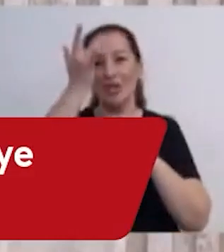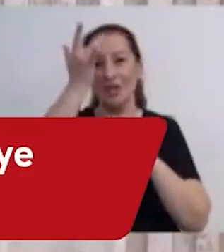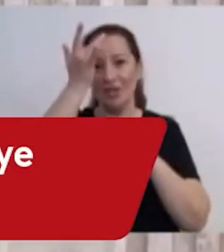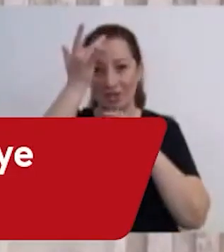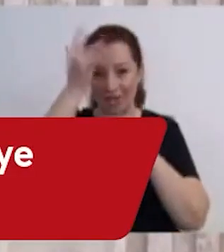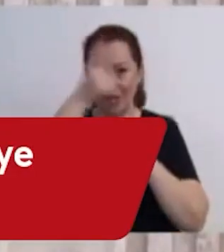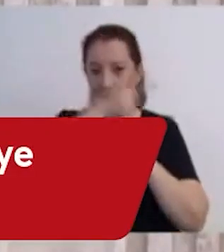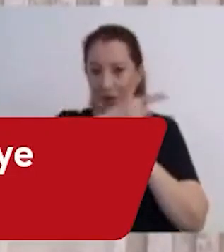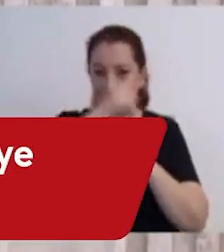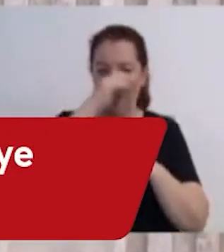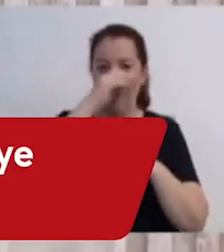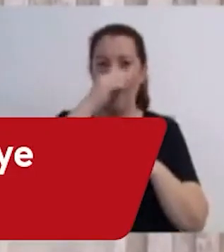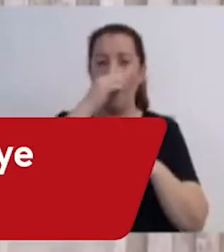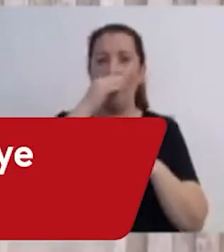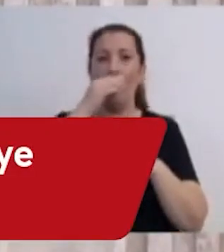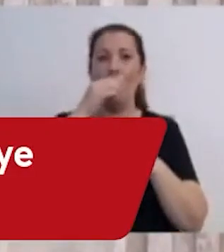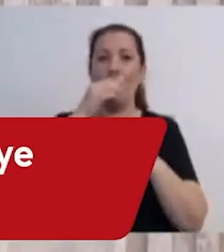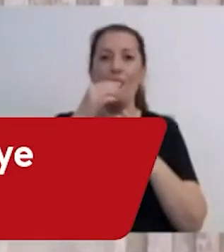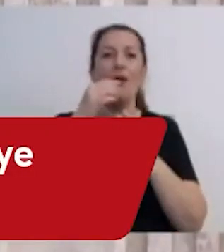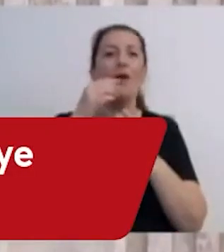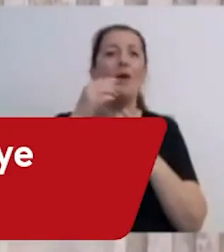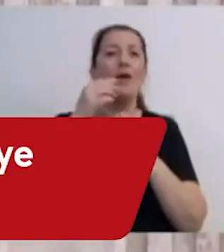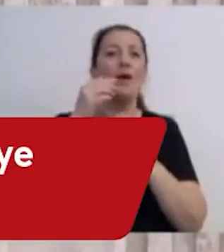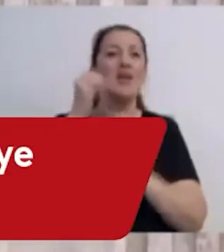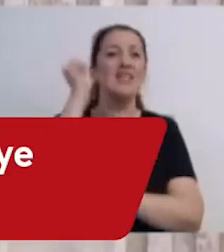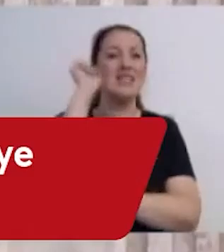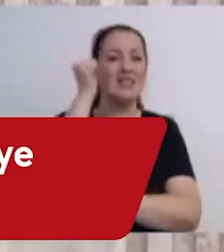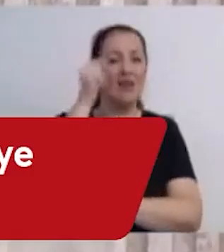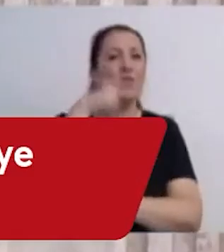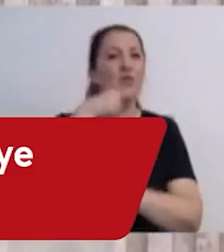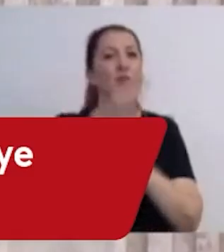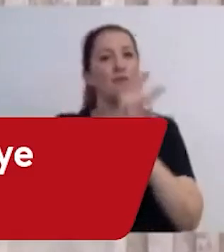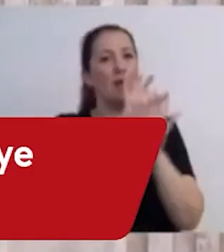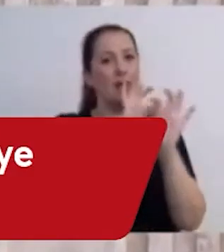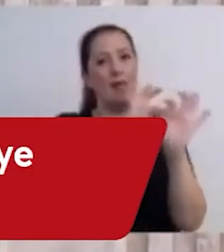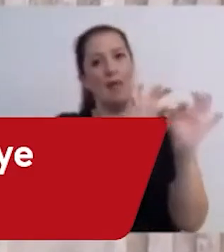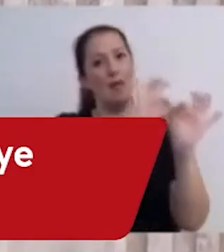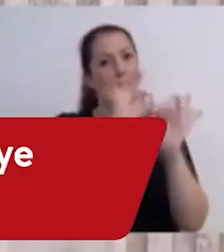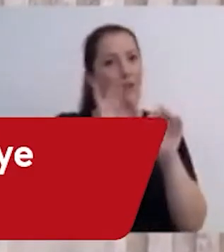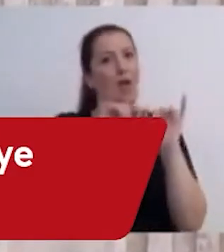harici hepsi A Haber'in spikeri gibi.